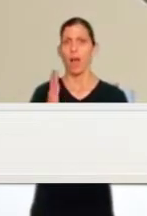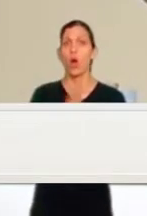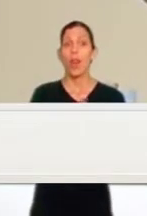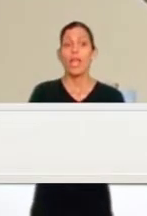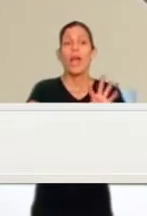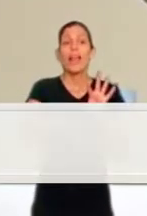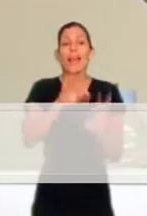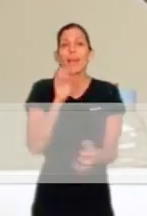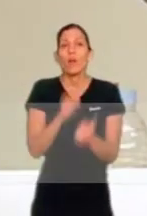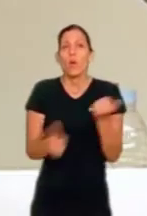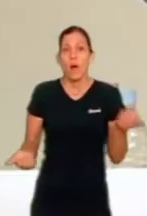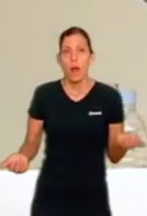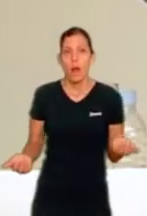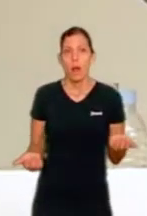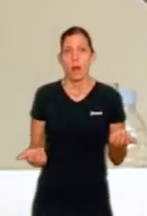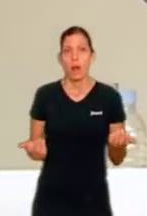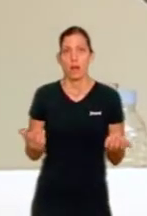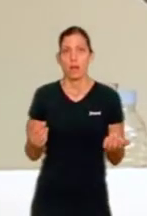han triat.